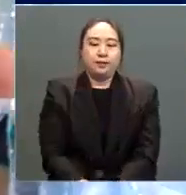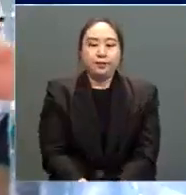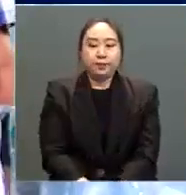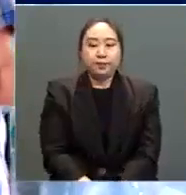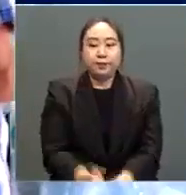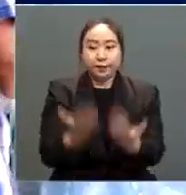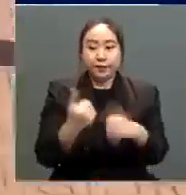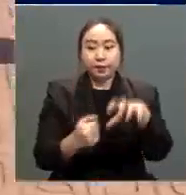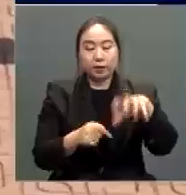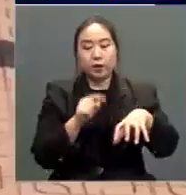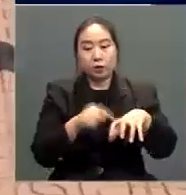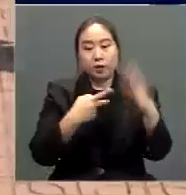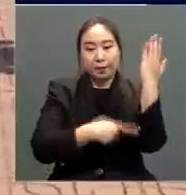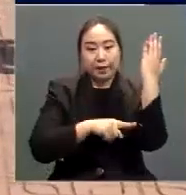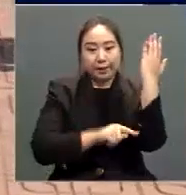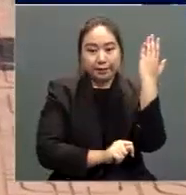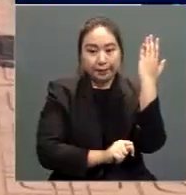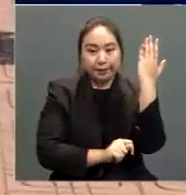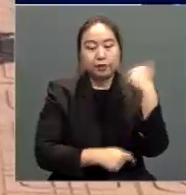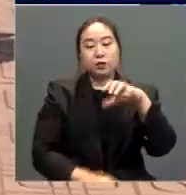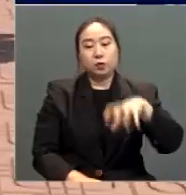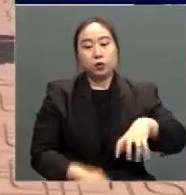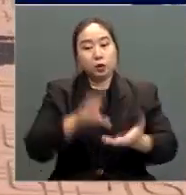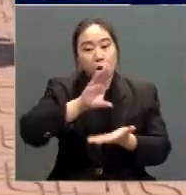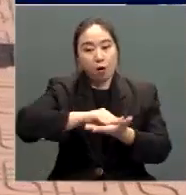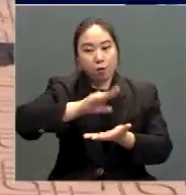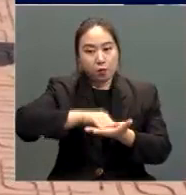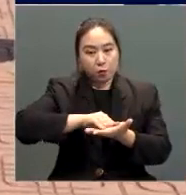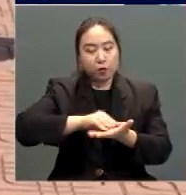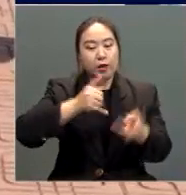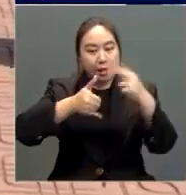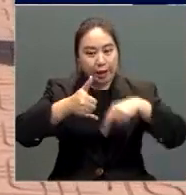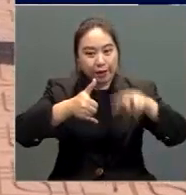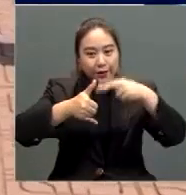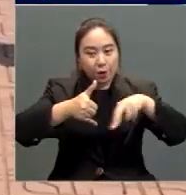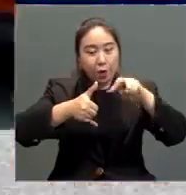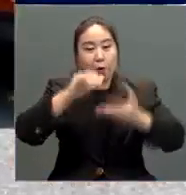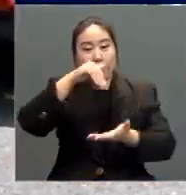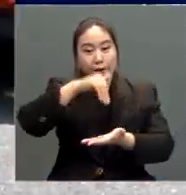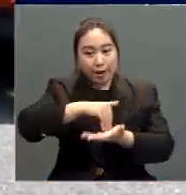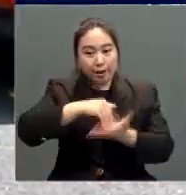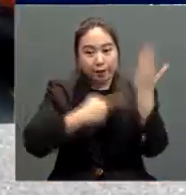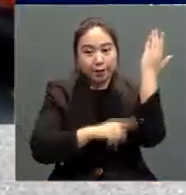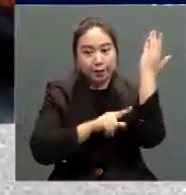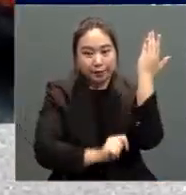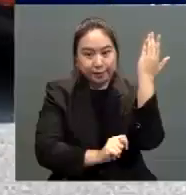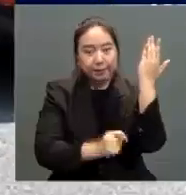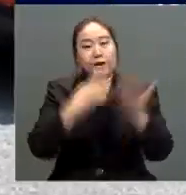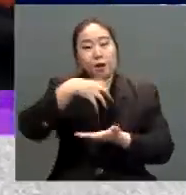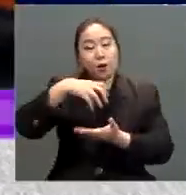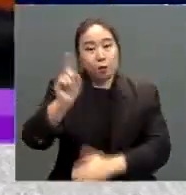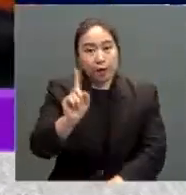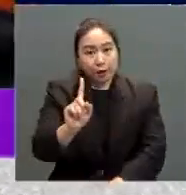ไปอีกหนึ่งพื้นที่ค่ะที่จังหวัดปัตตานีนะคะศูนย์ข้อมูลศูนย์คัดกรองกลางจังหวัดปัตตานีก็เปิดเผยว่